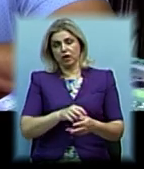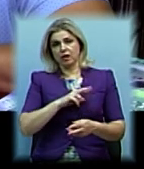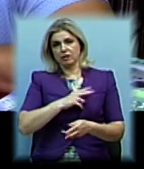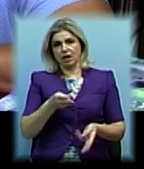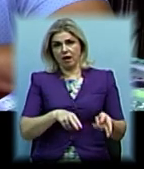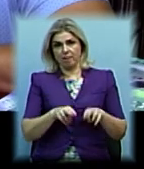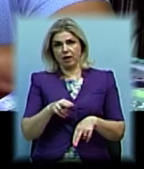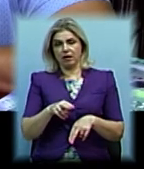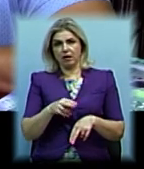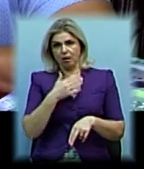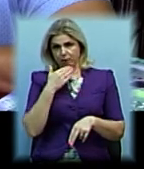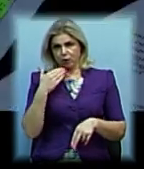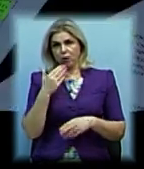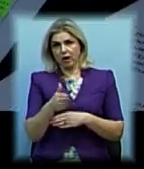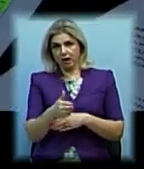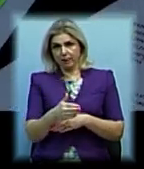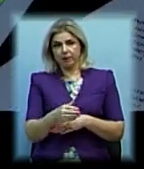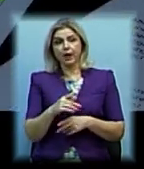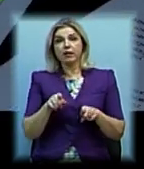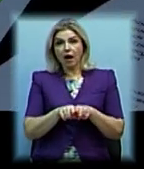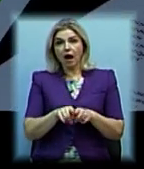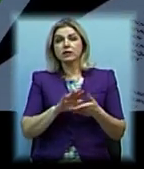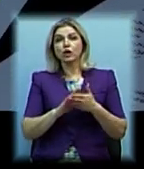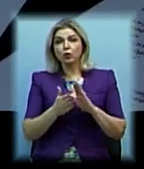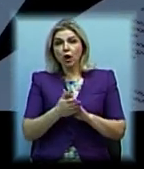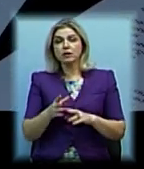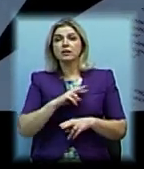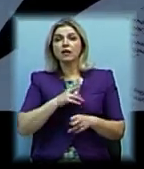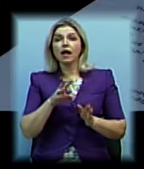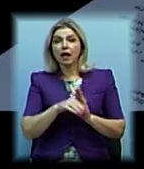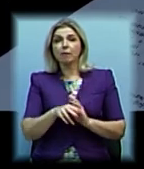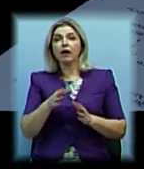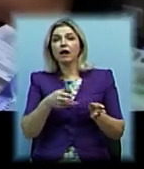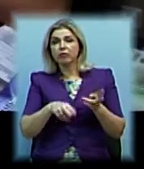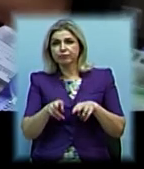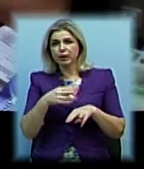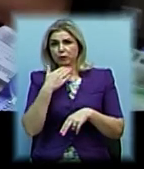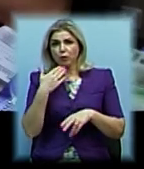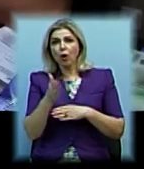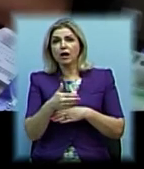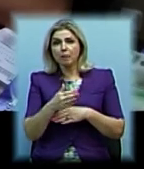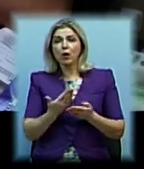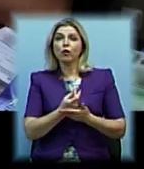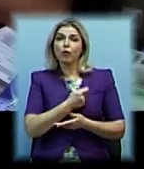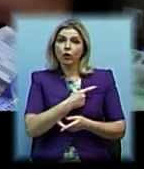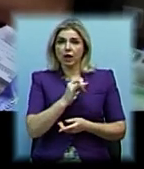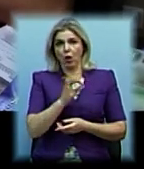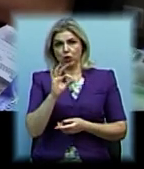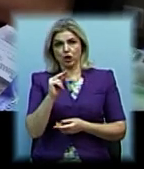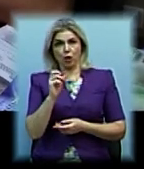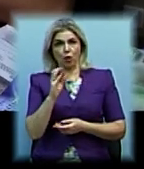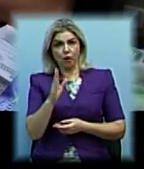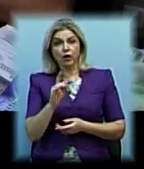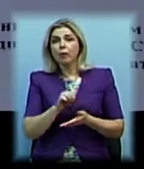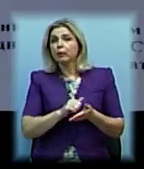загибелі даних гідробіонтів. Подібна ситуація із загибеллю риби була встановлена у Новоодеському районі та у Очакові. У зв'язку з